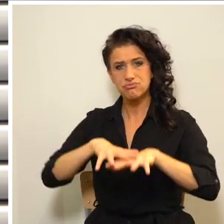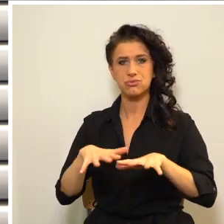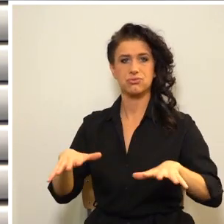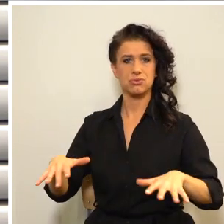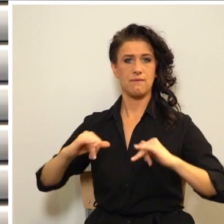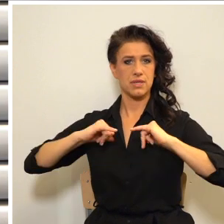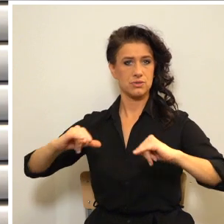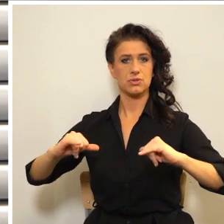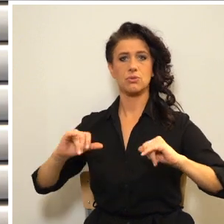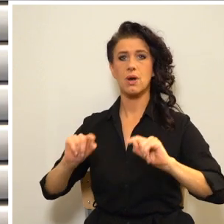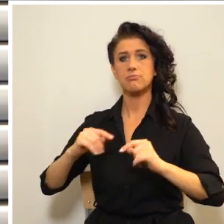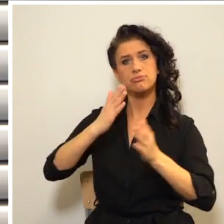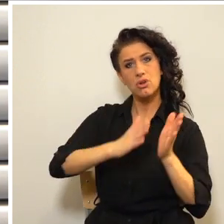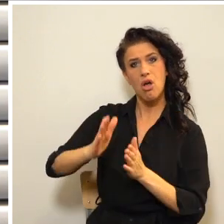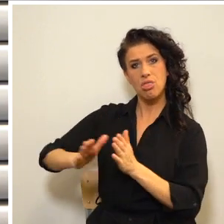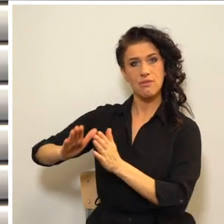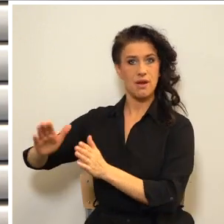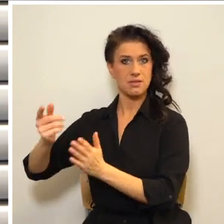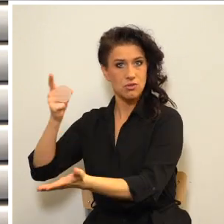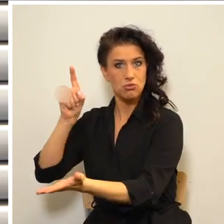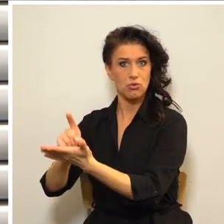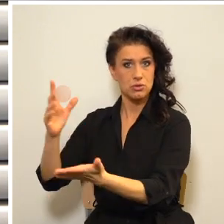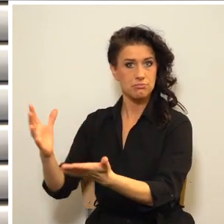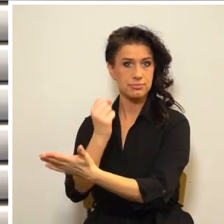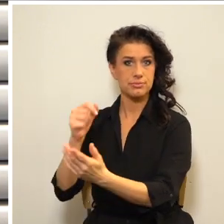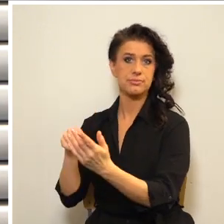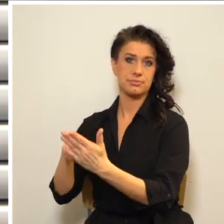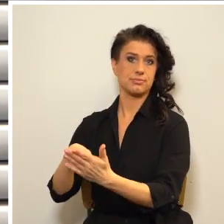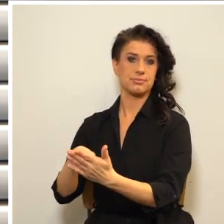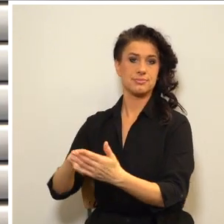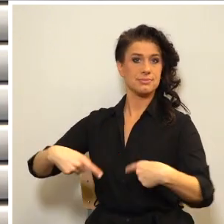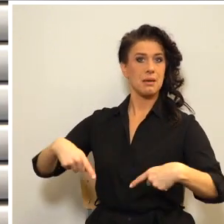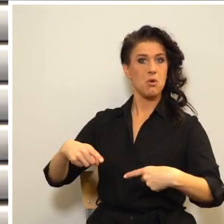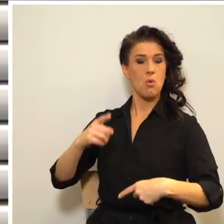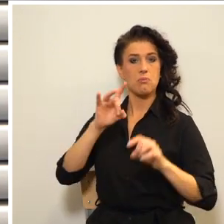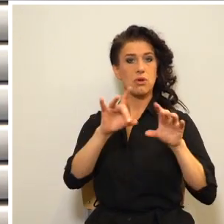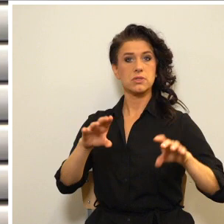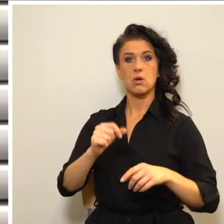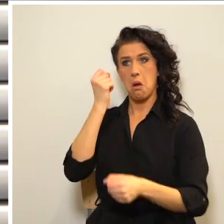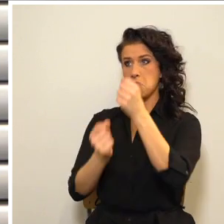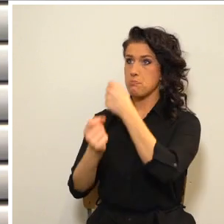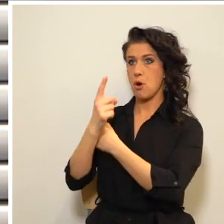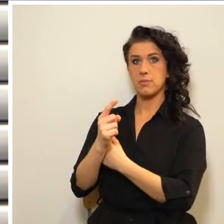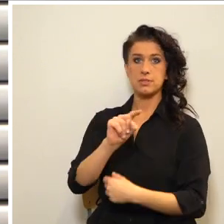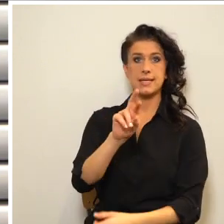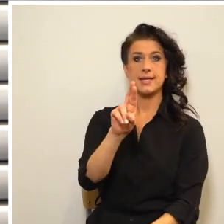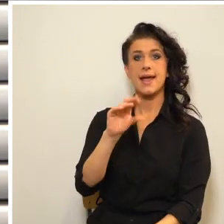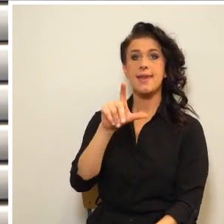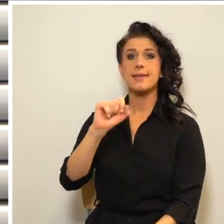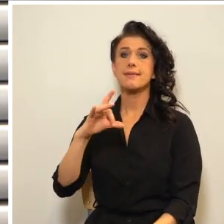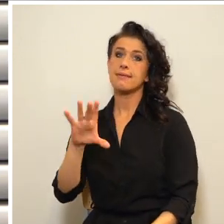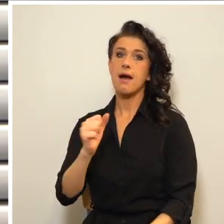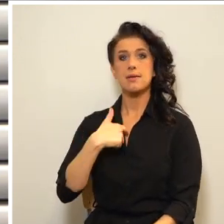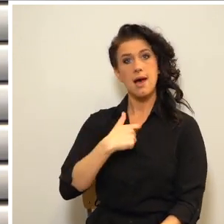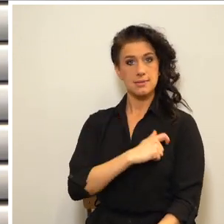osoby do tych sukcesów To nie było tak że pan profesor Religa wymyślił sobie o przeszczepie serce to przyszliśmy jest dobrze